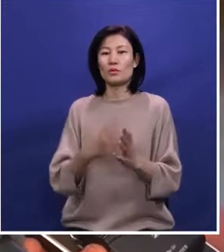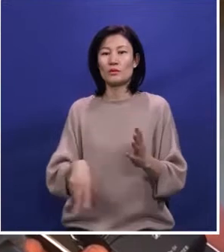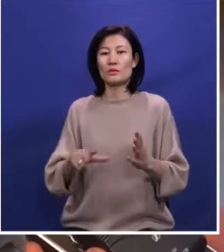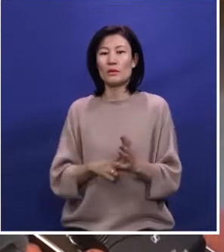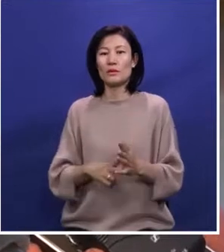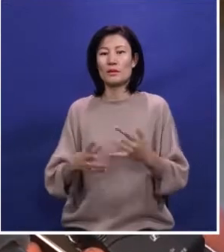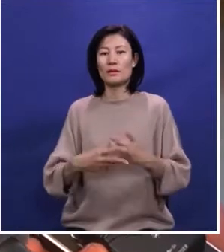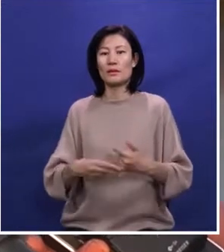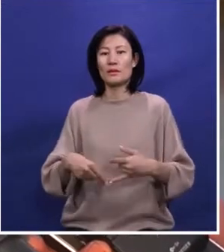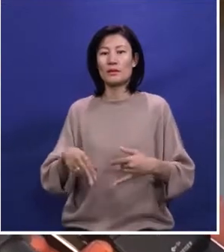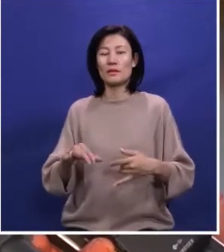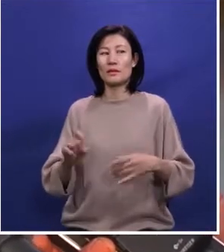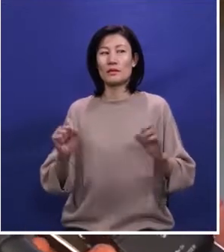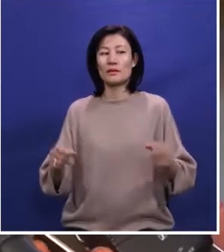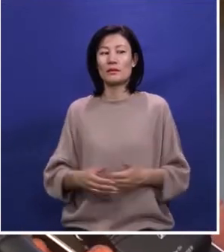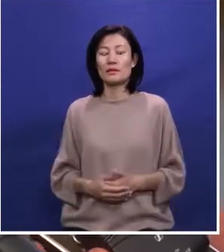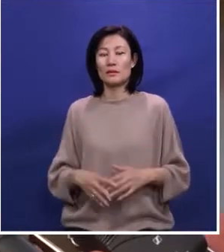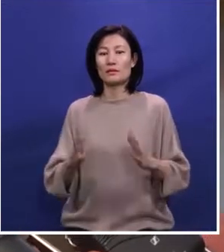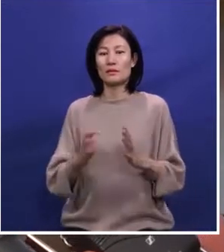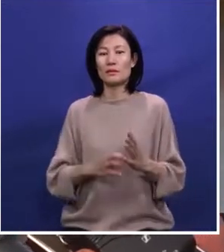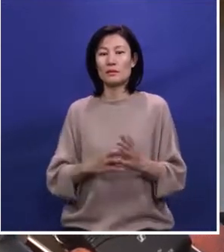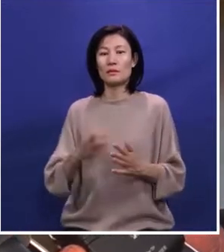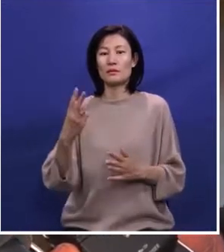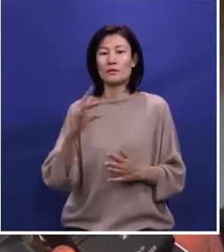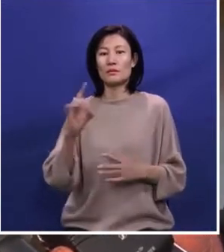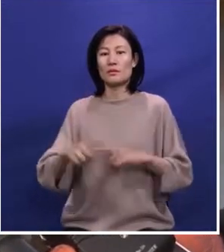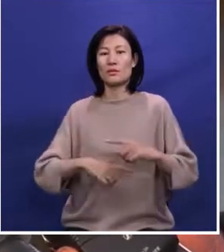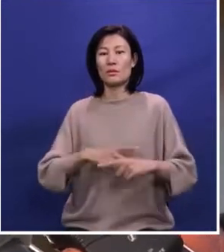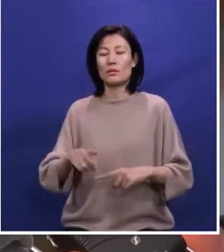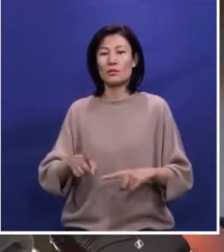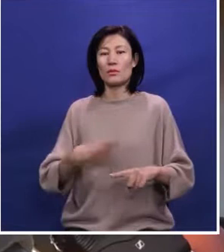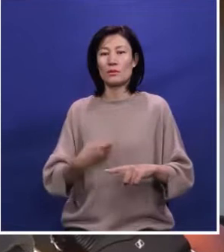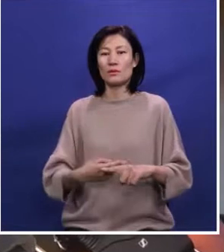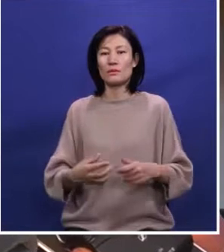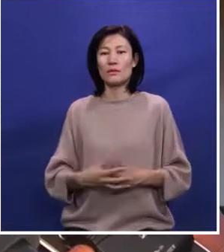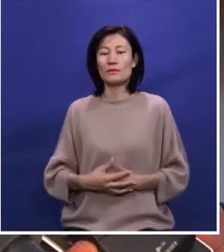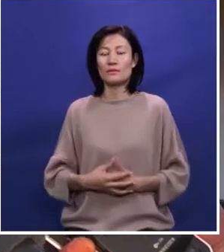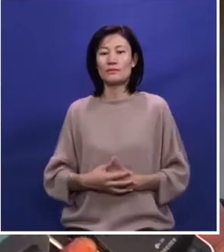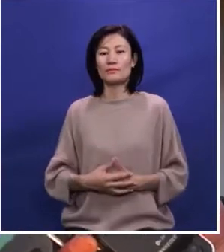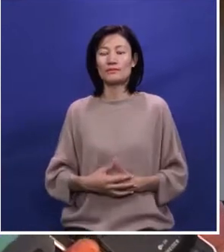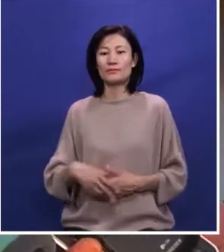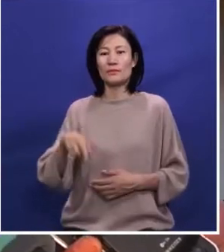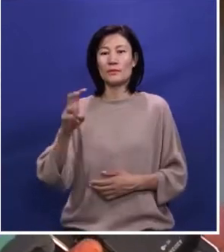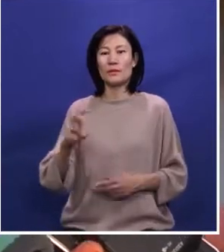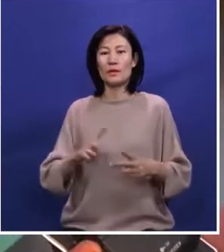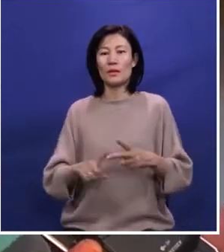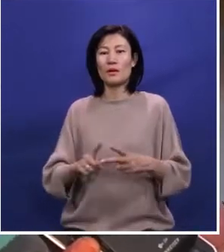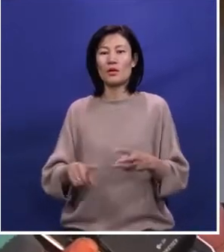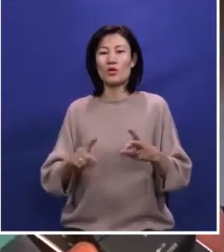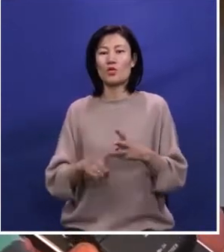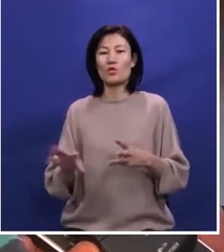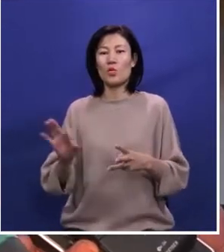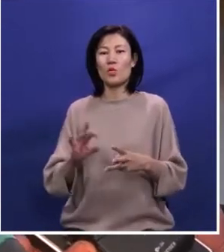гектар. Ол мәселен бізде 400-ге жуық шаруалар қолдап, осы мәселеден 2-3 өнім алу